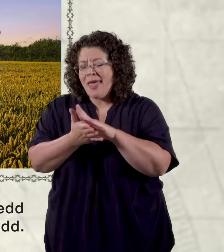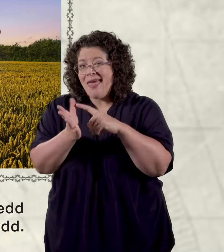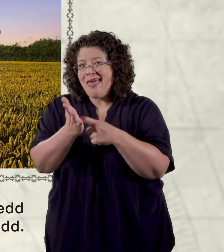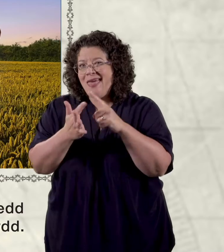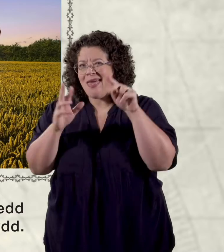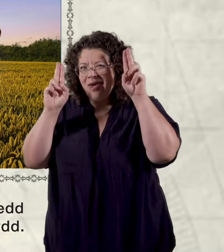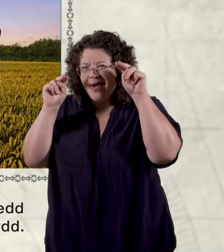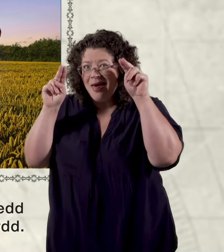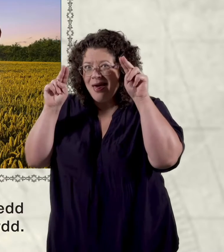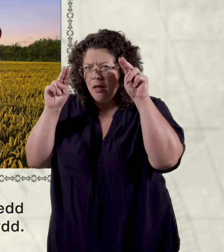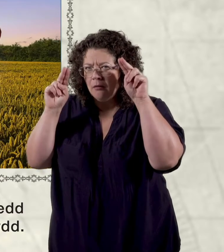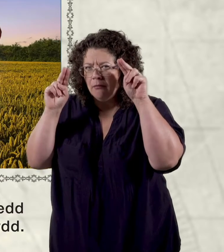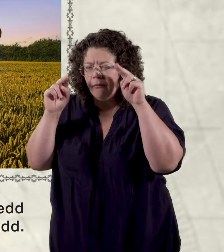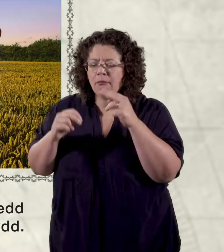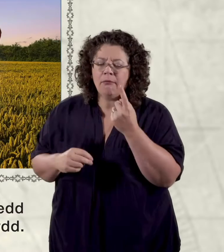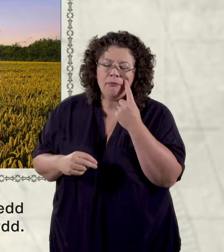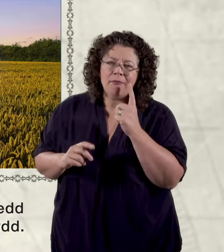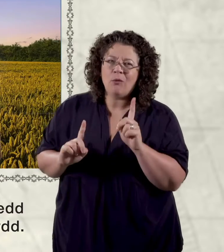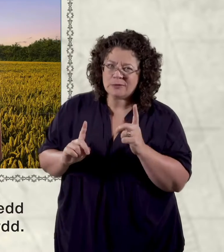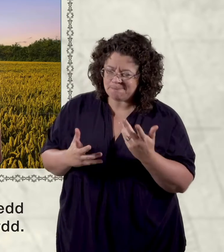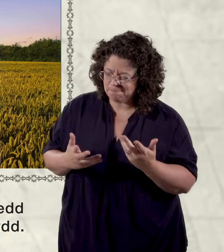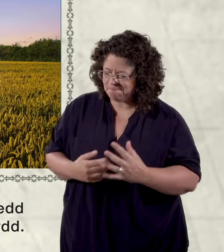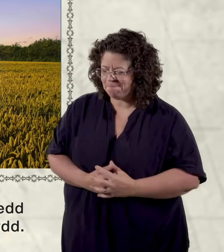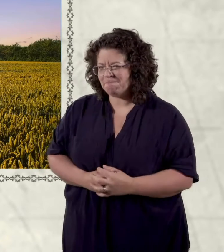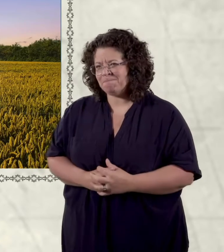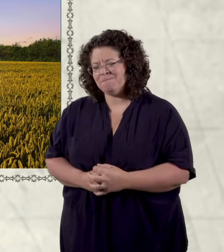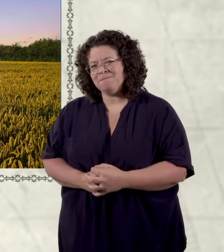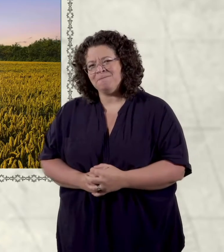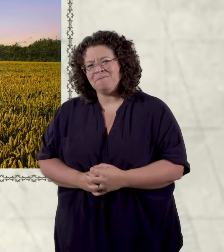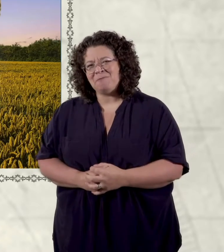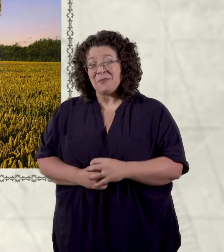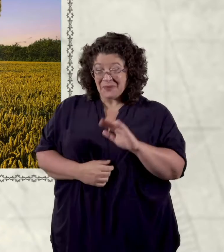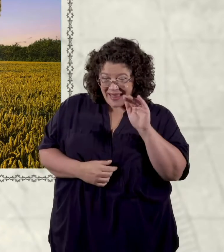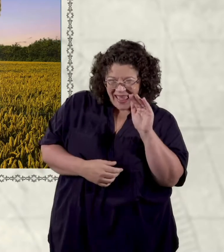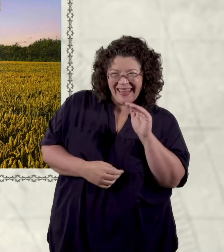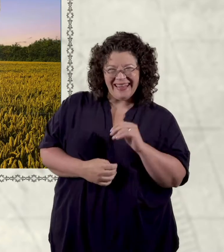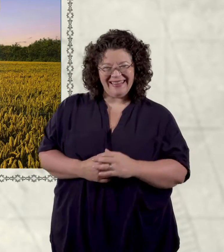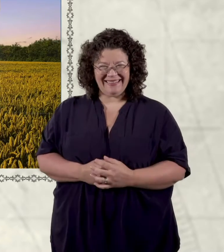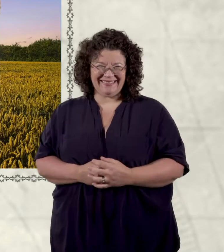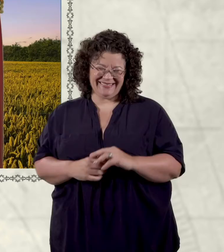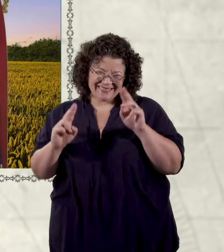ddal sgwarnog a'i adael yn rhydd. O, helo,